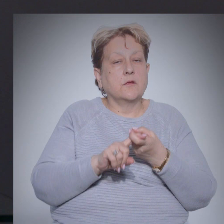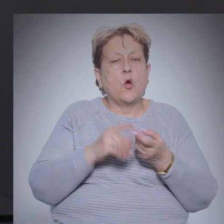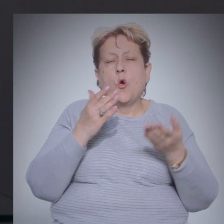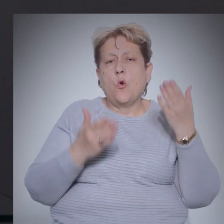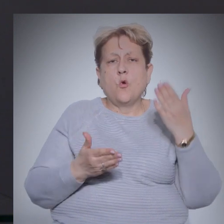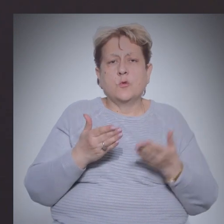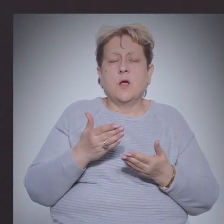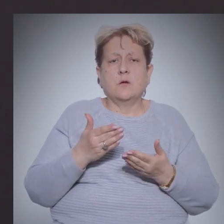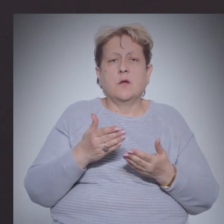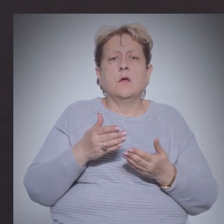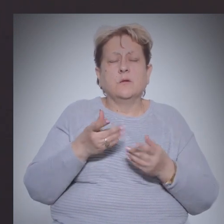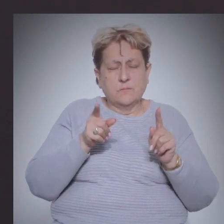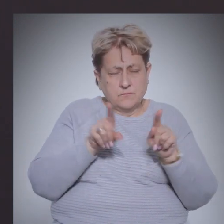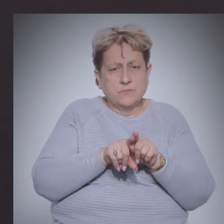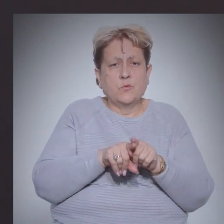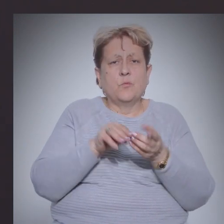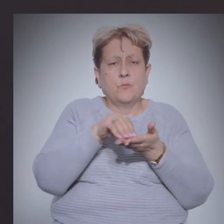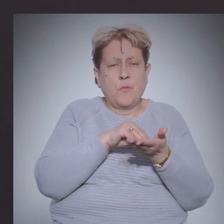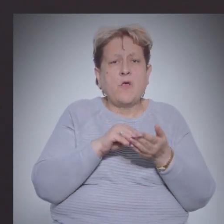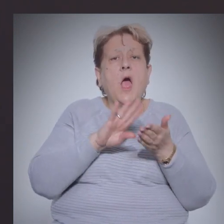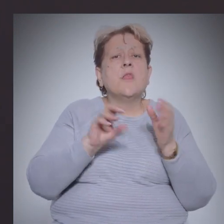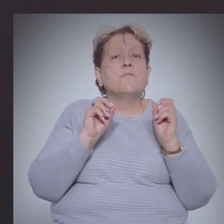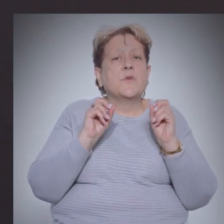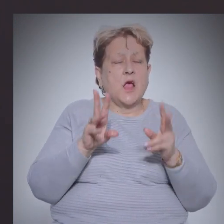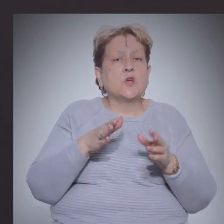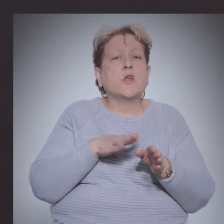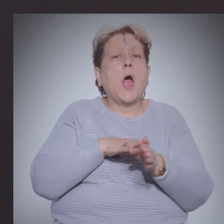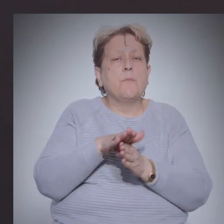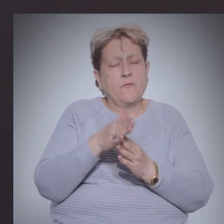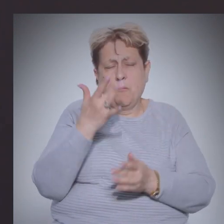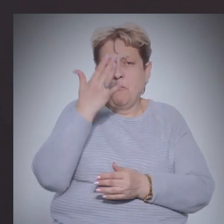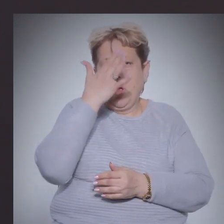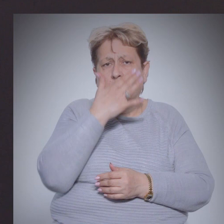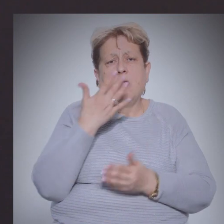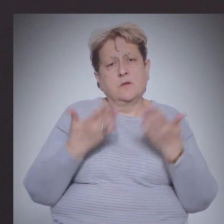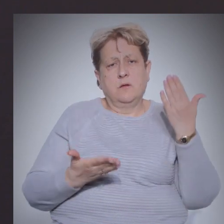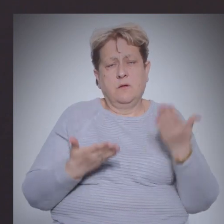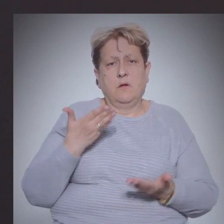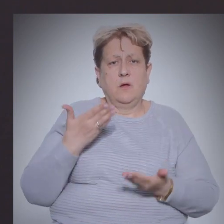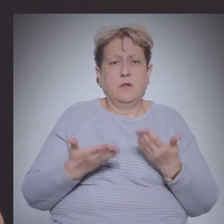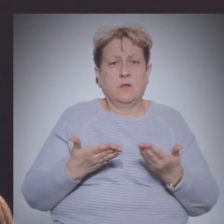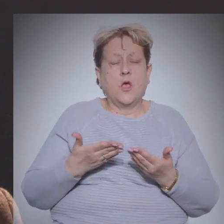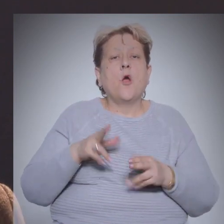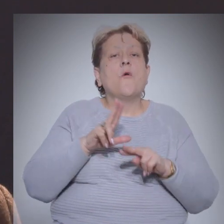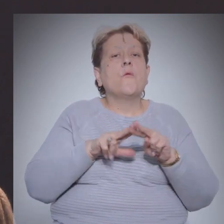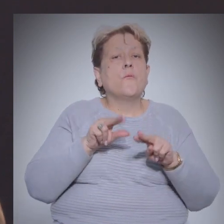միջոցների հետ։ Ըրինակ, եթե վերսնենք դարձյալ նույն անվտանգության ապահովումը։ Պատկերացեք, եթե